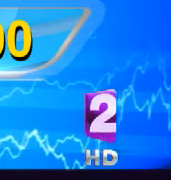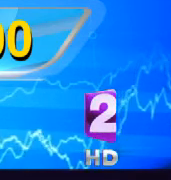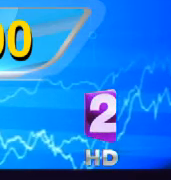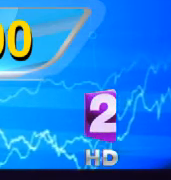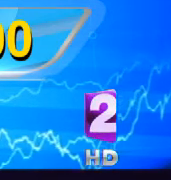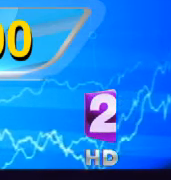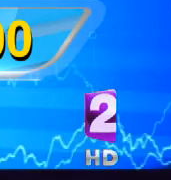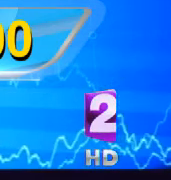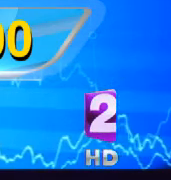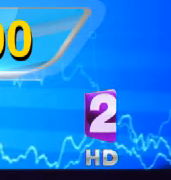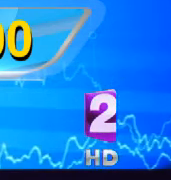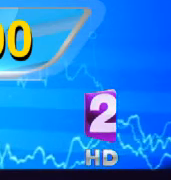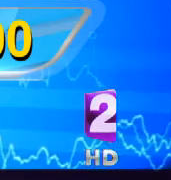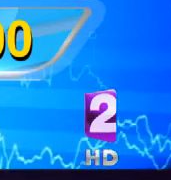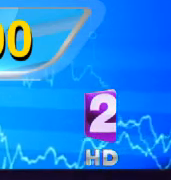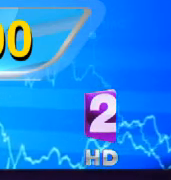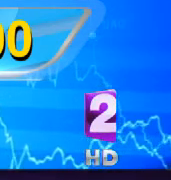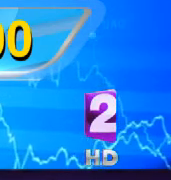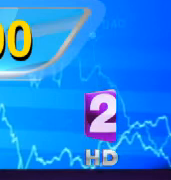บาทค่ะ